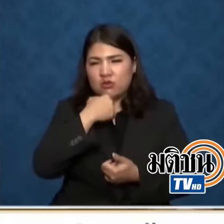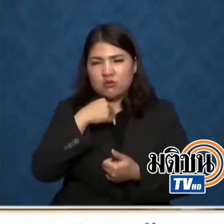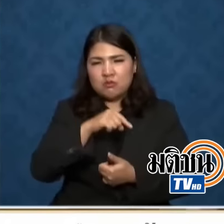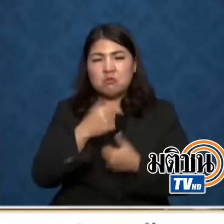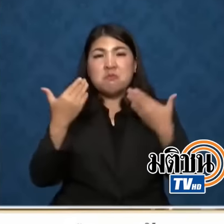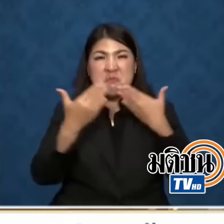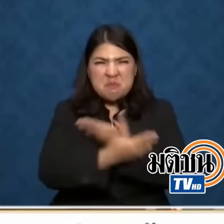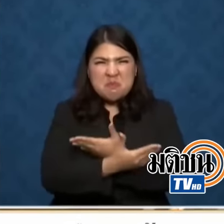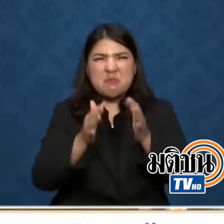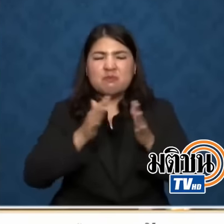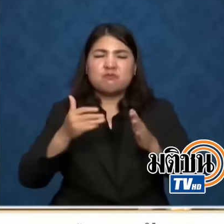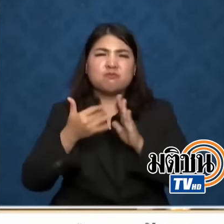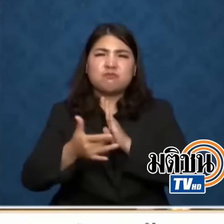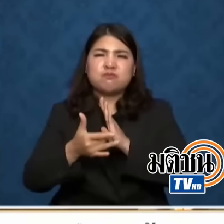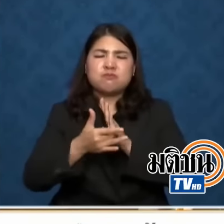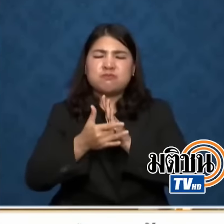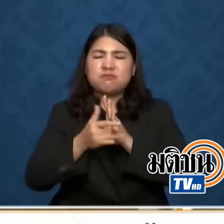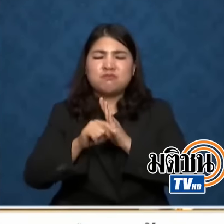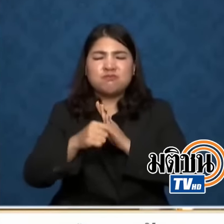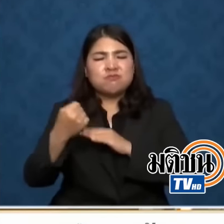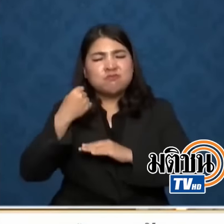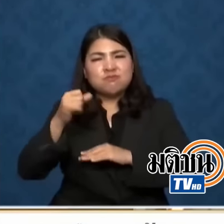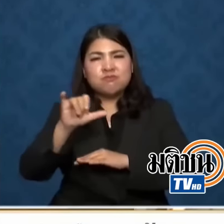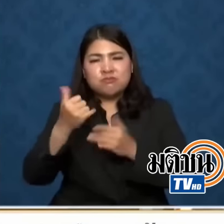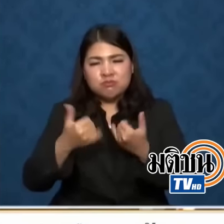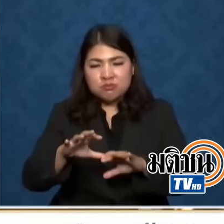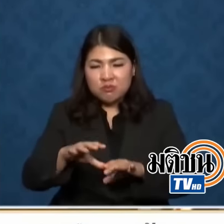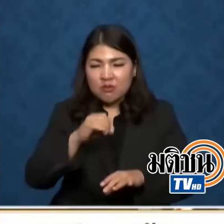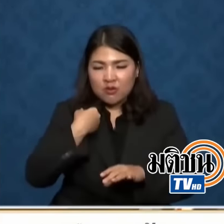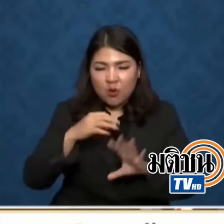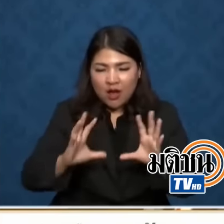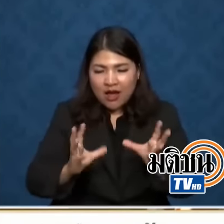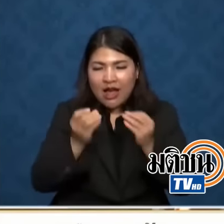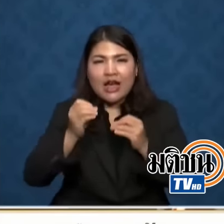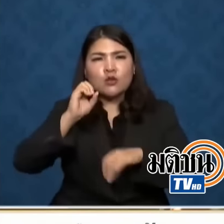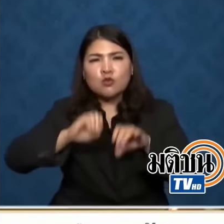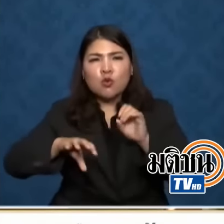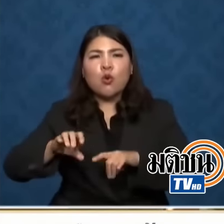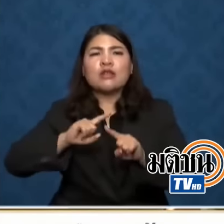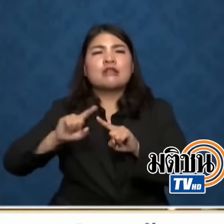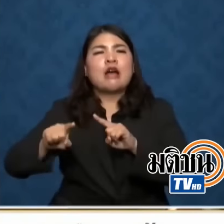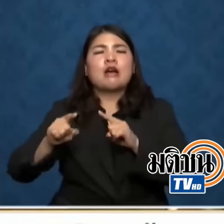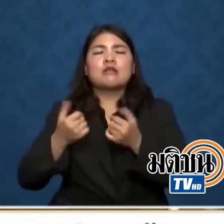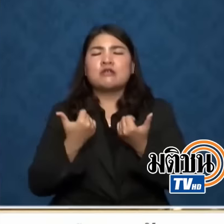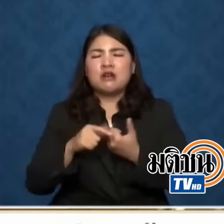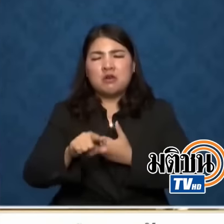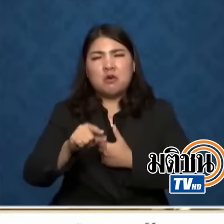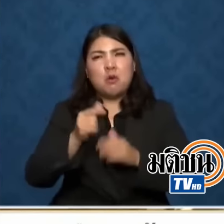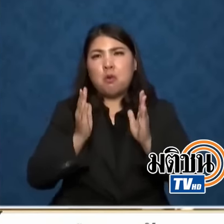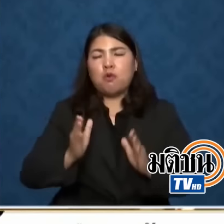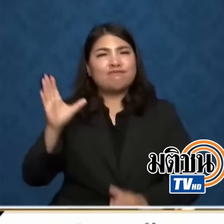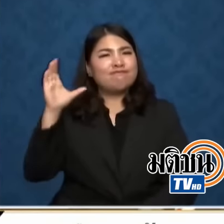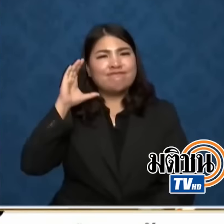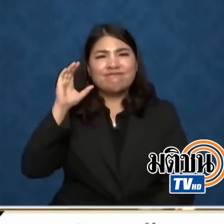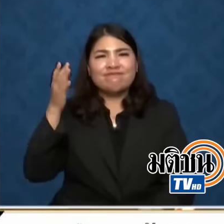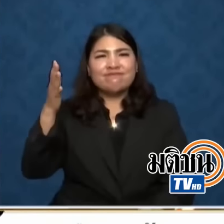ไม่เสถียรมันมีโอกาสที่เงินจะหายมันมีโอกาสที่จะตกหล่นมันก็ทำให้คนอาจจะไม่เชื่อมั่นก็เป็นไปได้ค่ะ